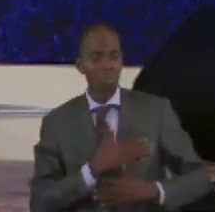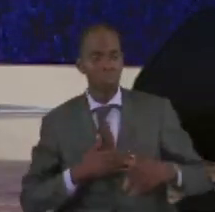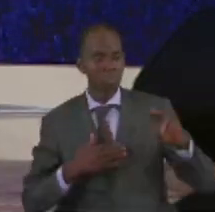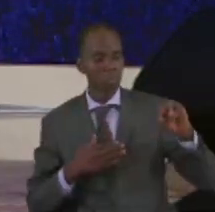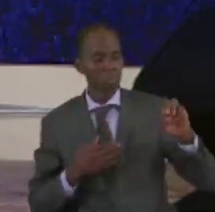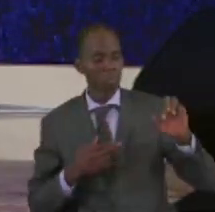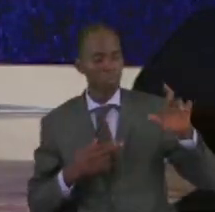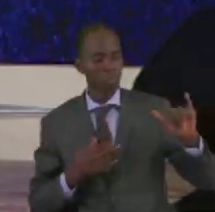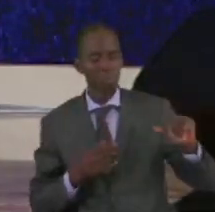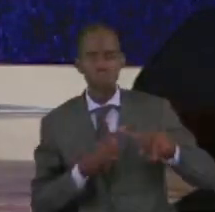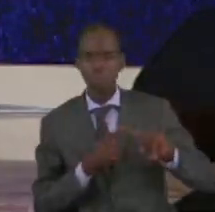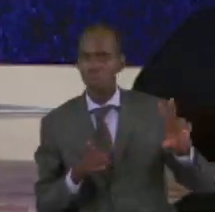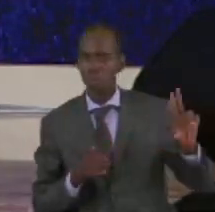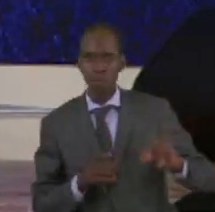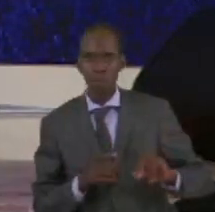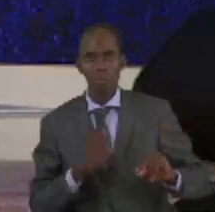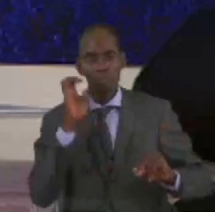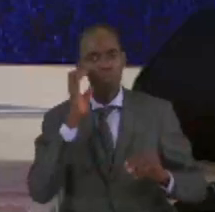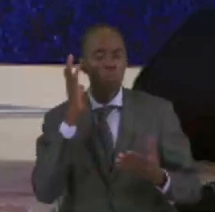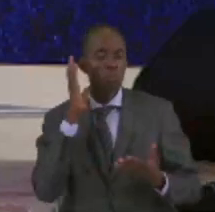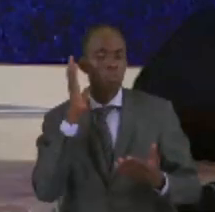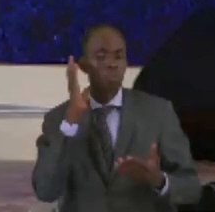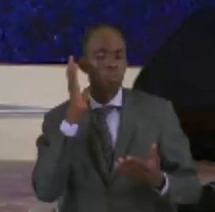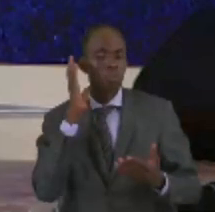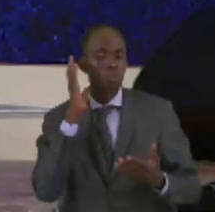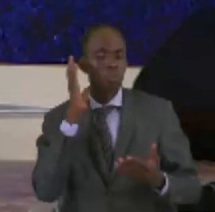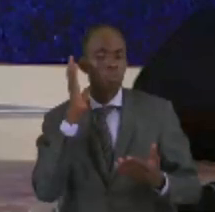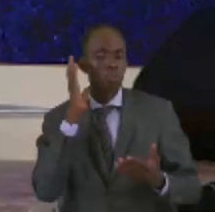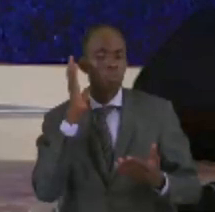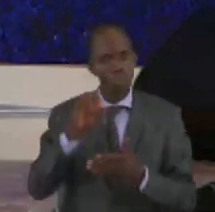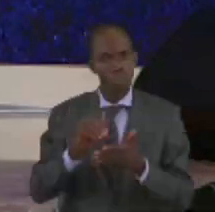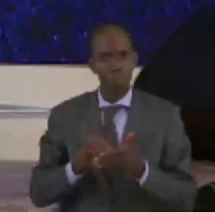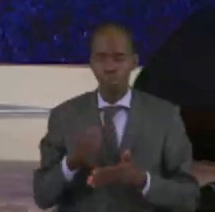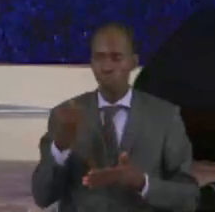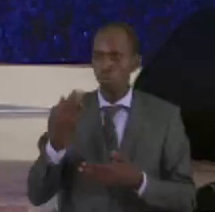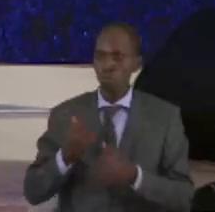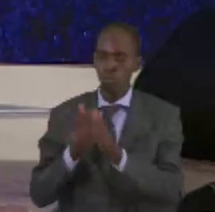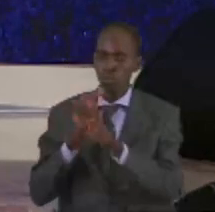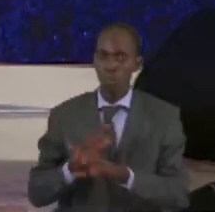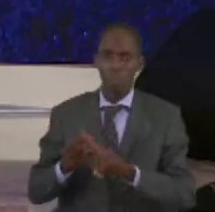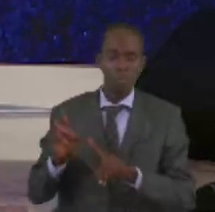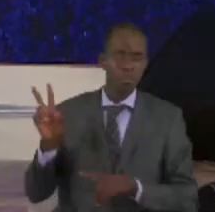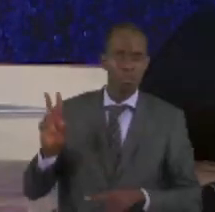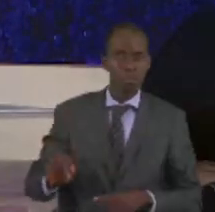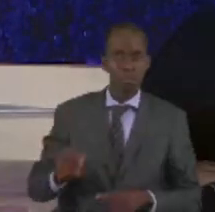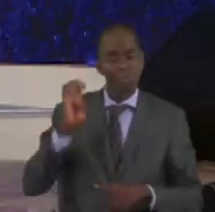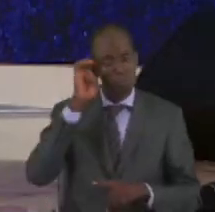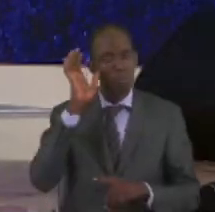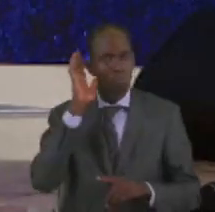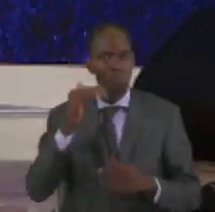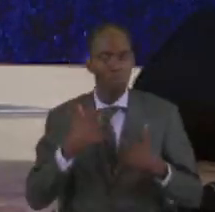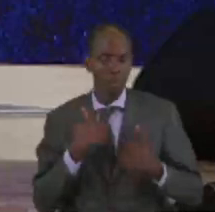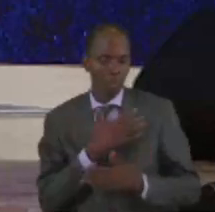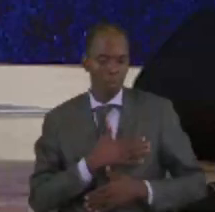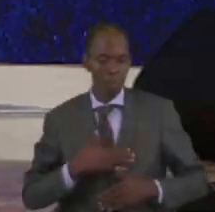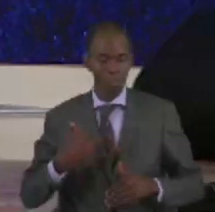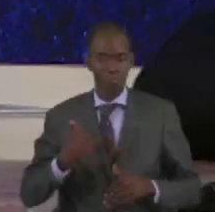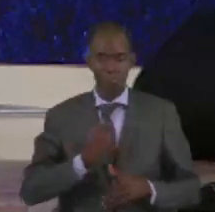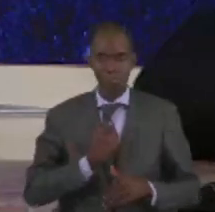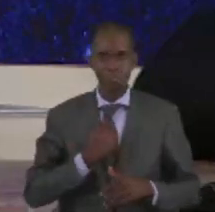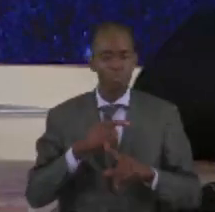Il pourrait plaire à Marie, non. Il pourrait plaire à ses disciples, non. Il pourrait plaire à lui-même,